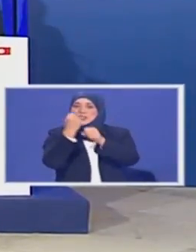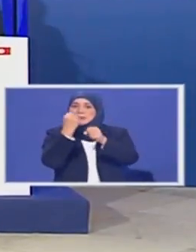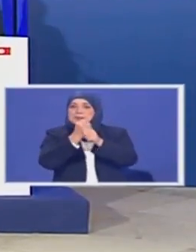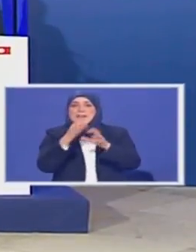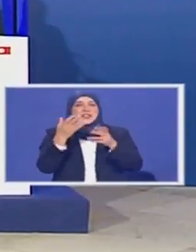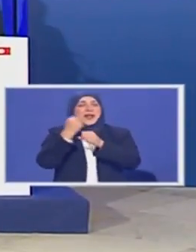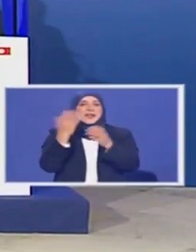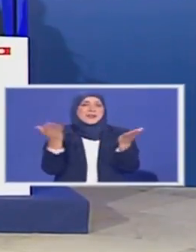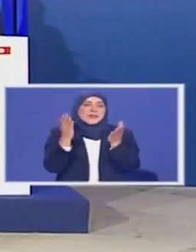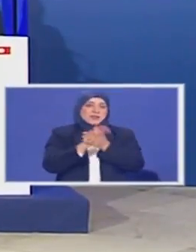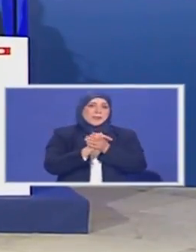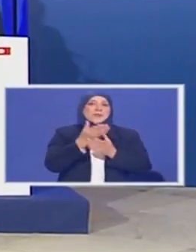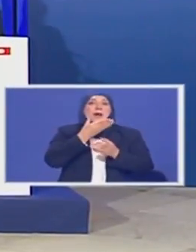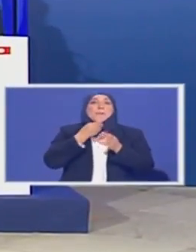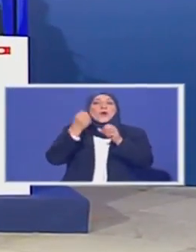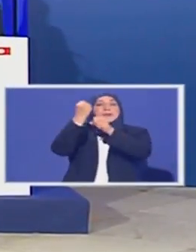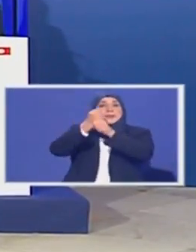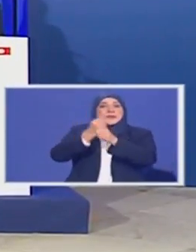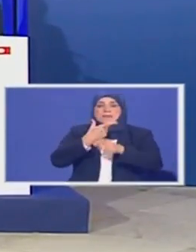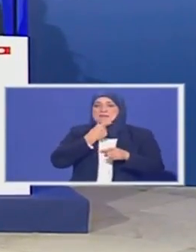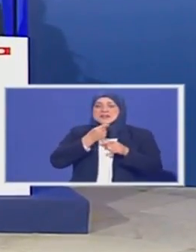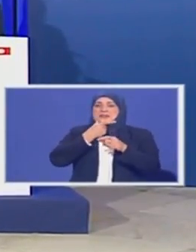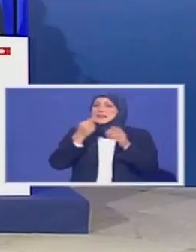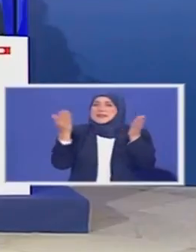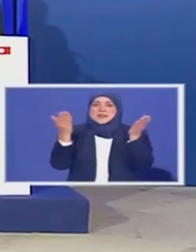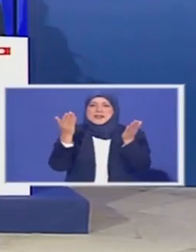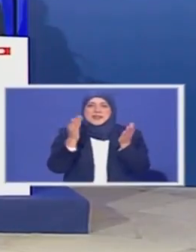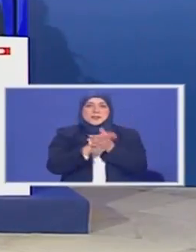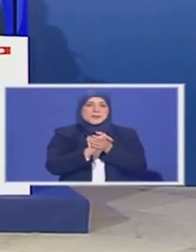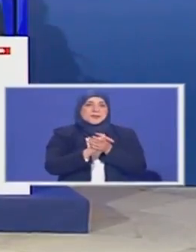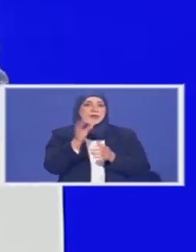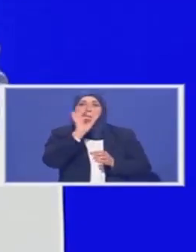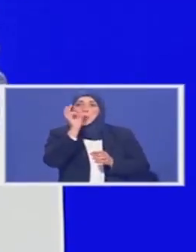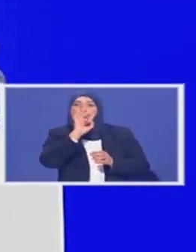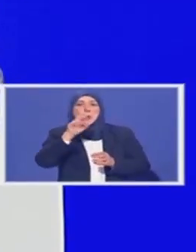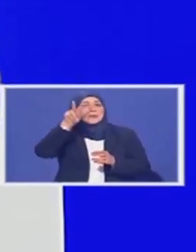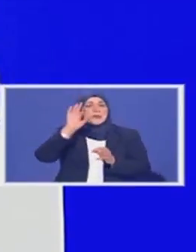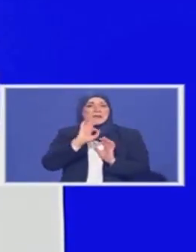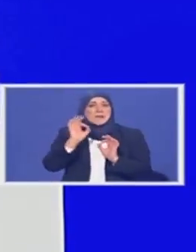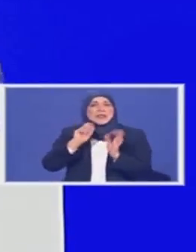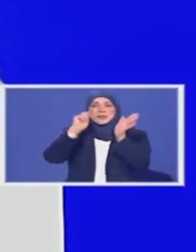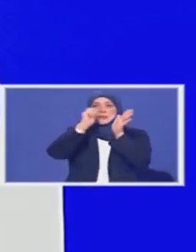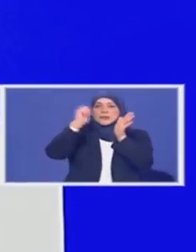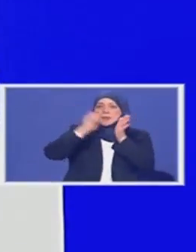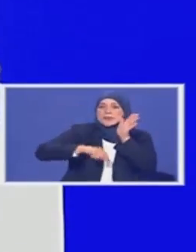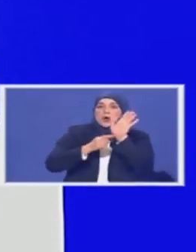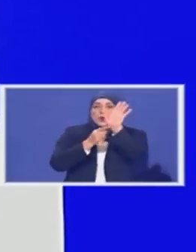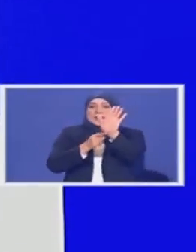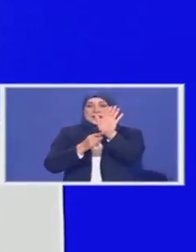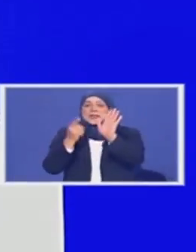الصغرى. العملية باش تكون سهلة، ما ثماش حقيقة رخص، هي عملية